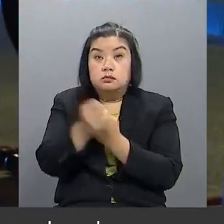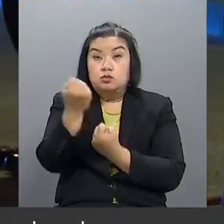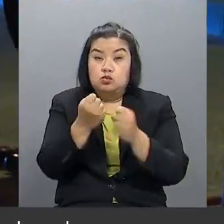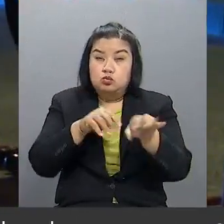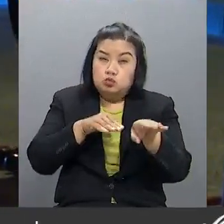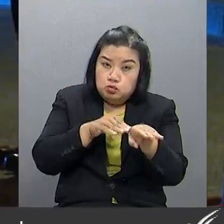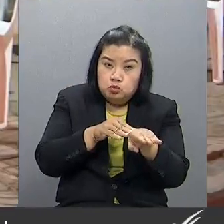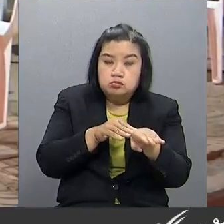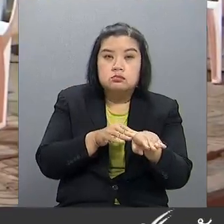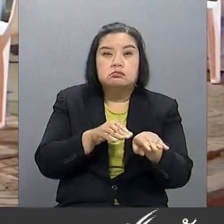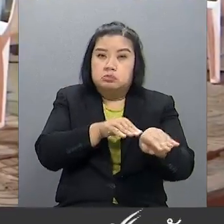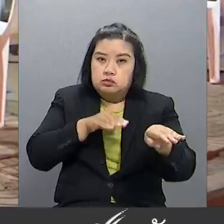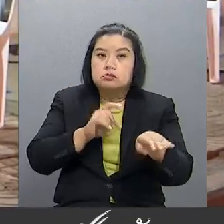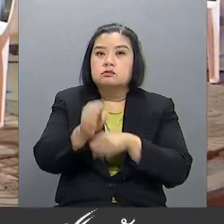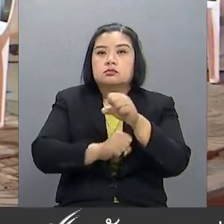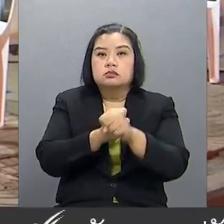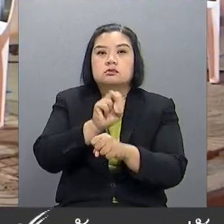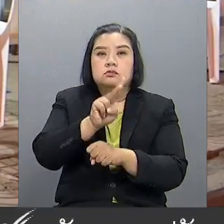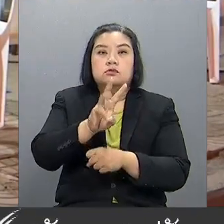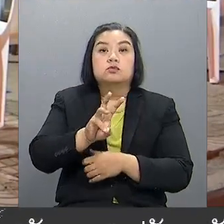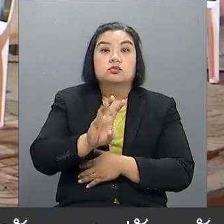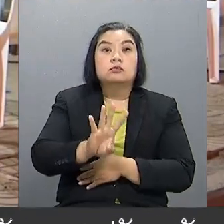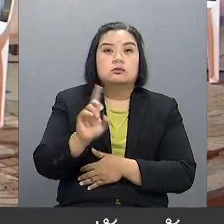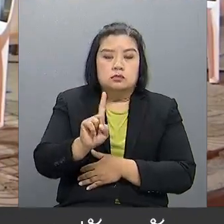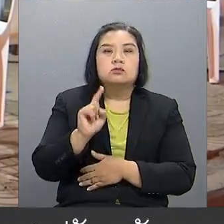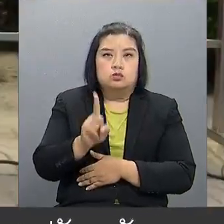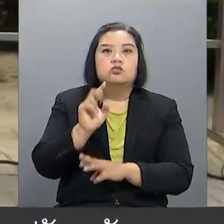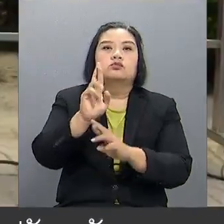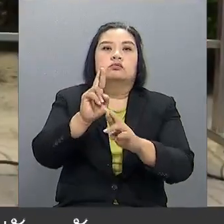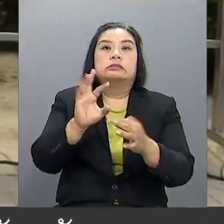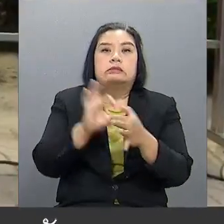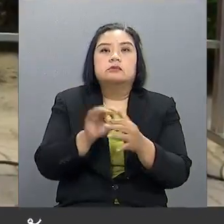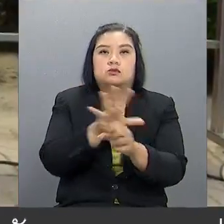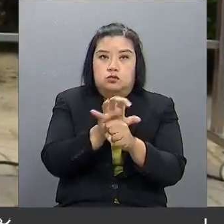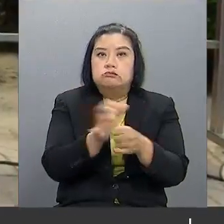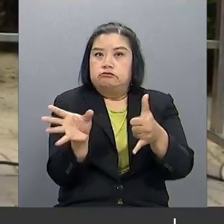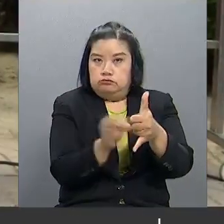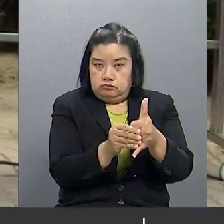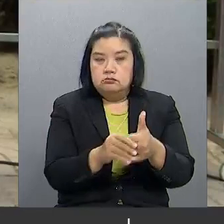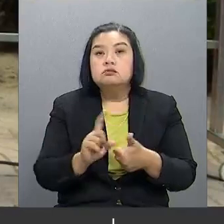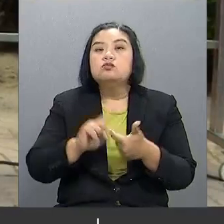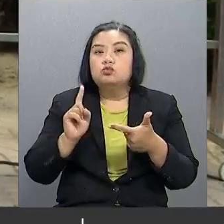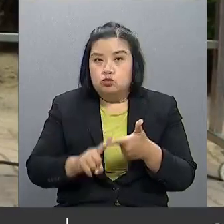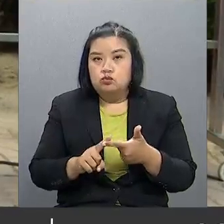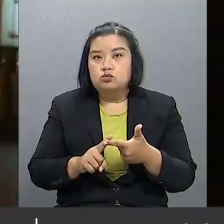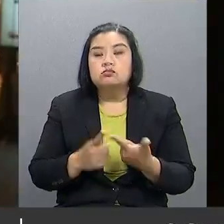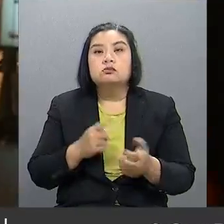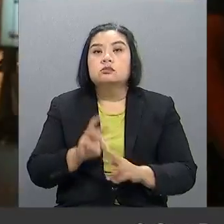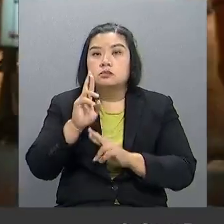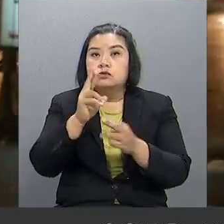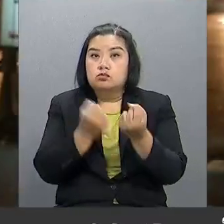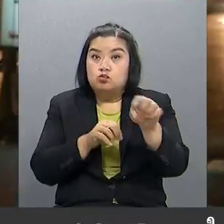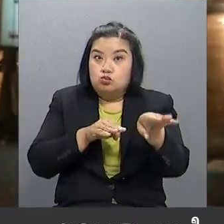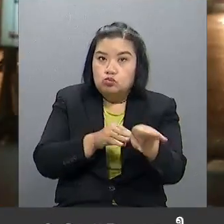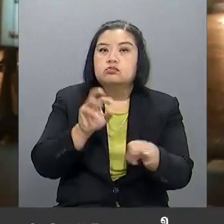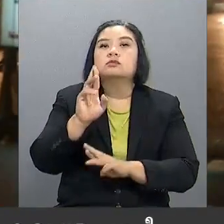2564นะครับเน้นแนวทางเฝ้าระวังโคบิ 19ควบคู่กับการระวังอุบัติเหตุโดยร่วมมือทุกภาคสุวรรณทั้ง